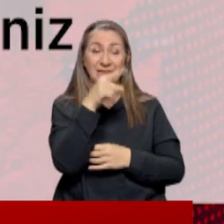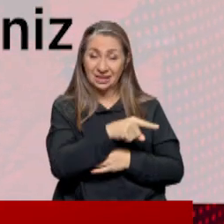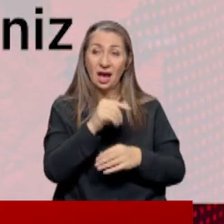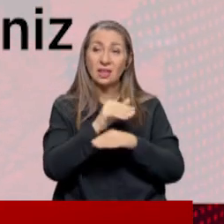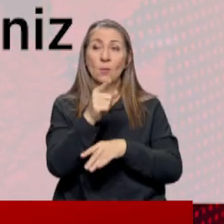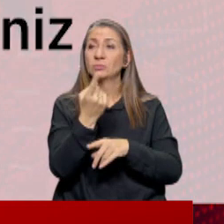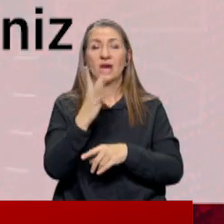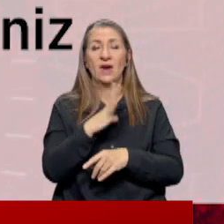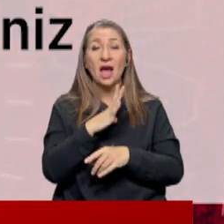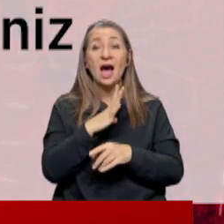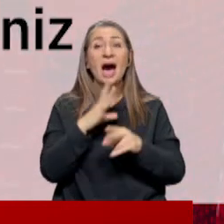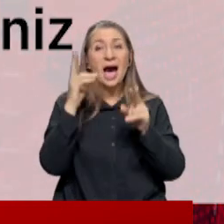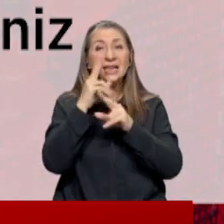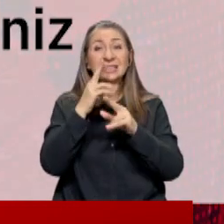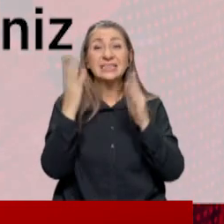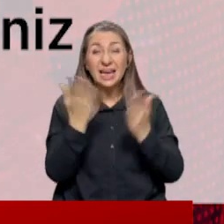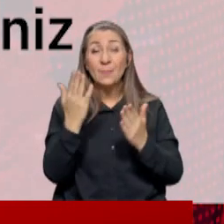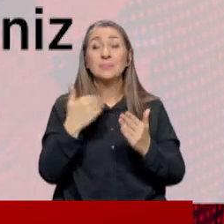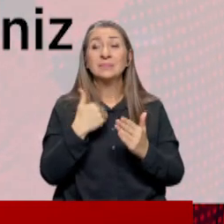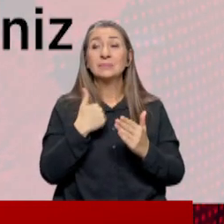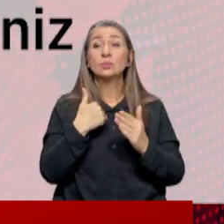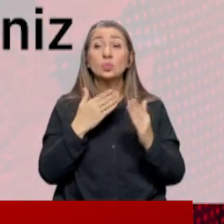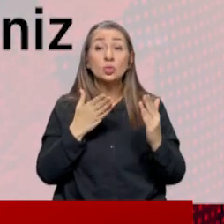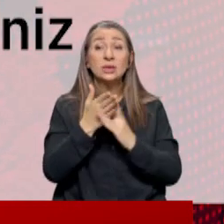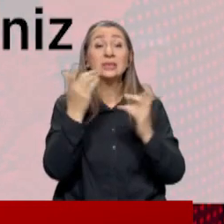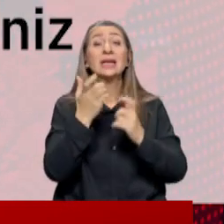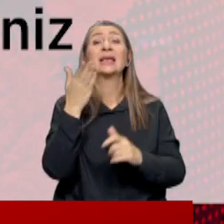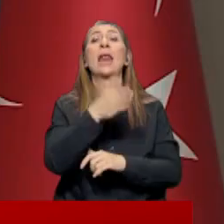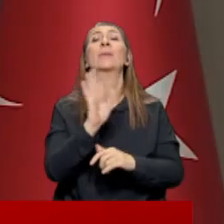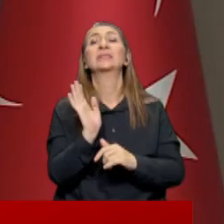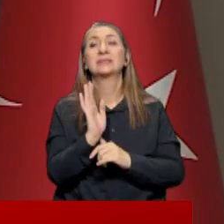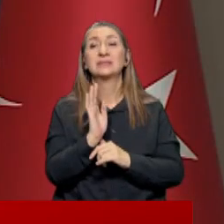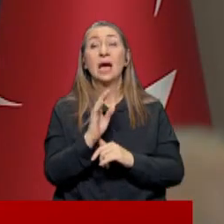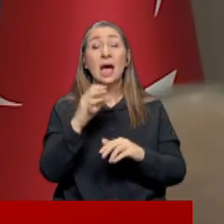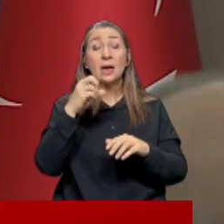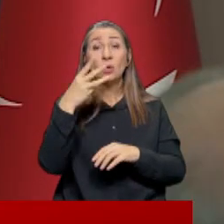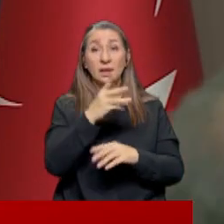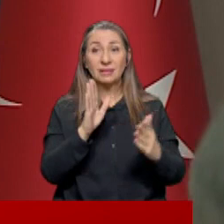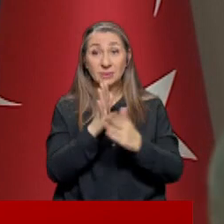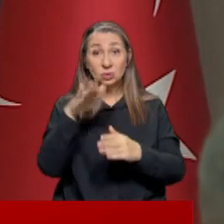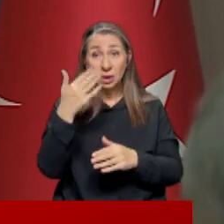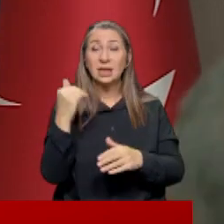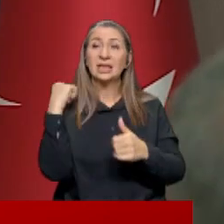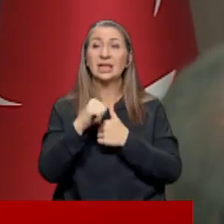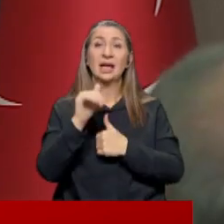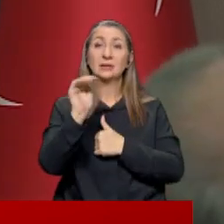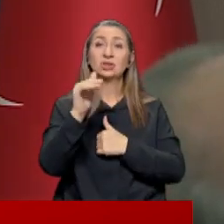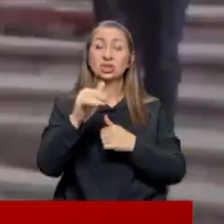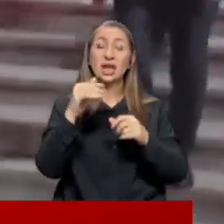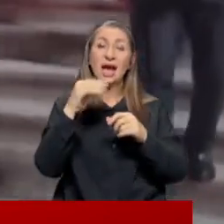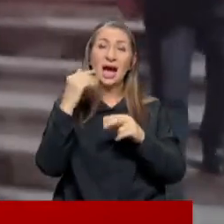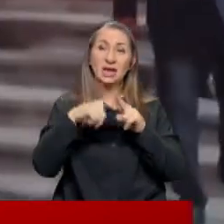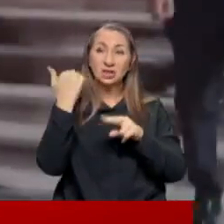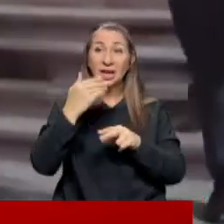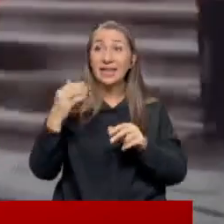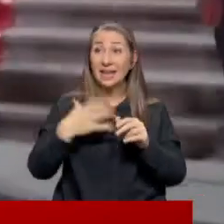Bahçeli'nin hayatında böyle bir şey var. Hayaliniz dahi bizim ulaştığımız yere ulaşamaz. Erdoğan tepkisinin ardından yine çağrı yaptı Akşener'e.